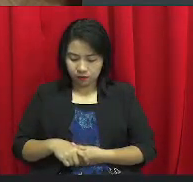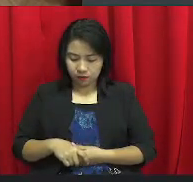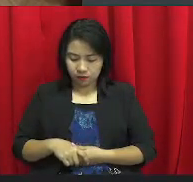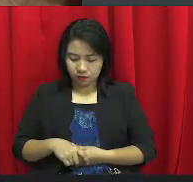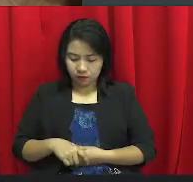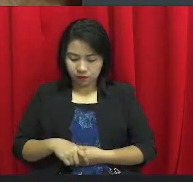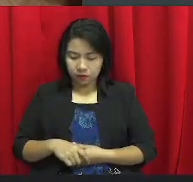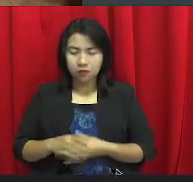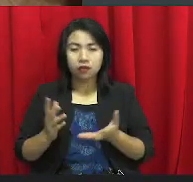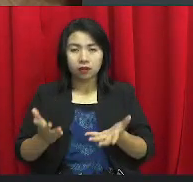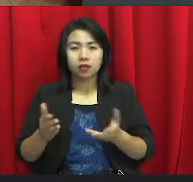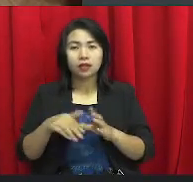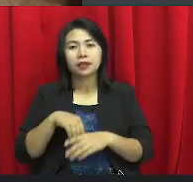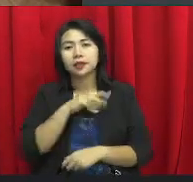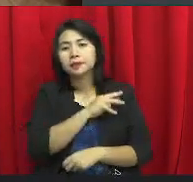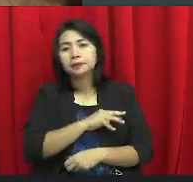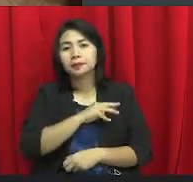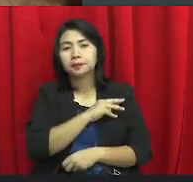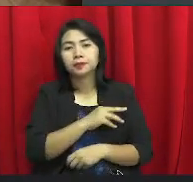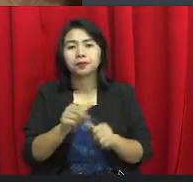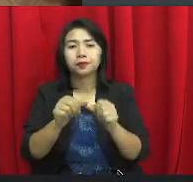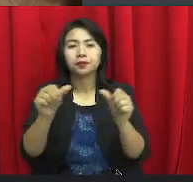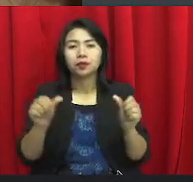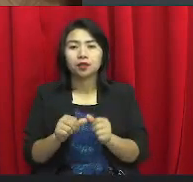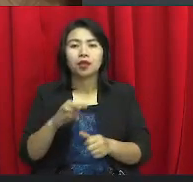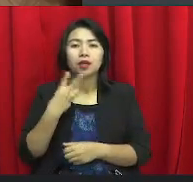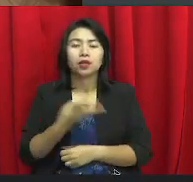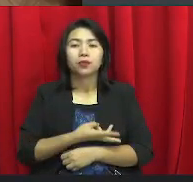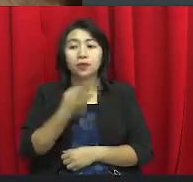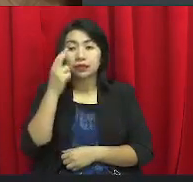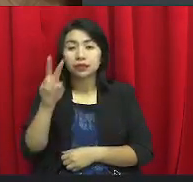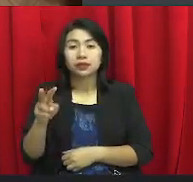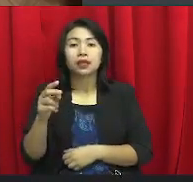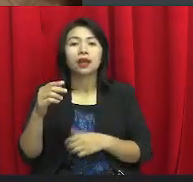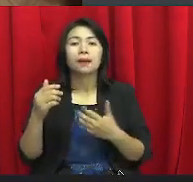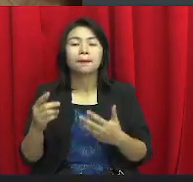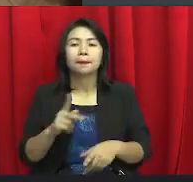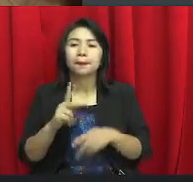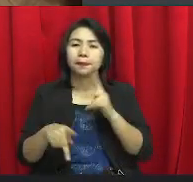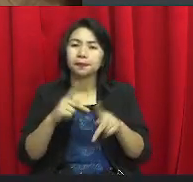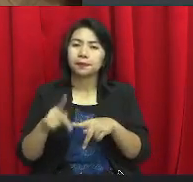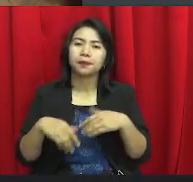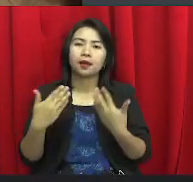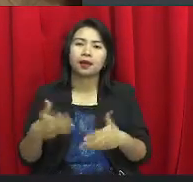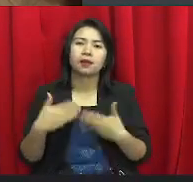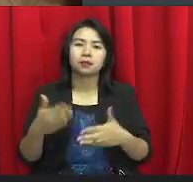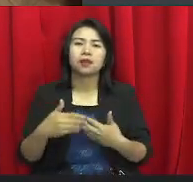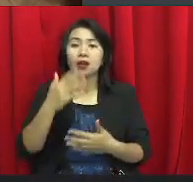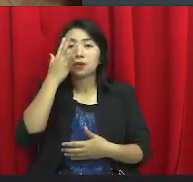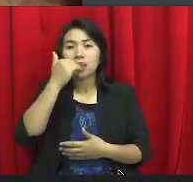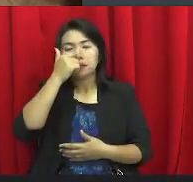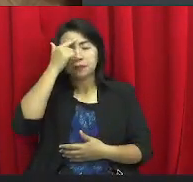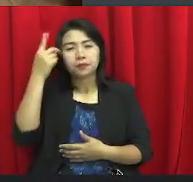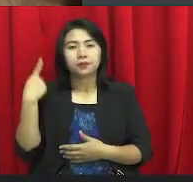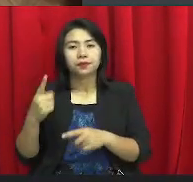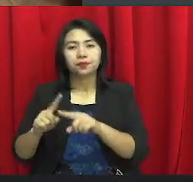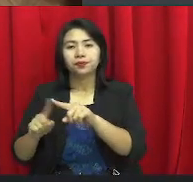dito sa mission field, makikita natin na natutuwa ang tao kasi nga nakikita nila, kakaiba yung inyong